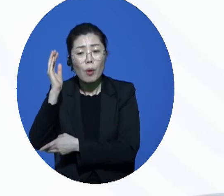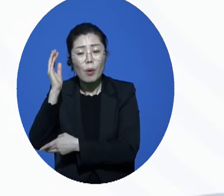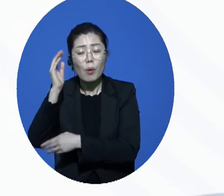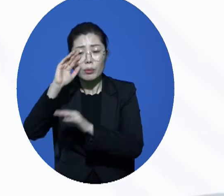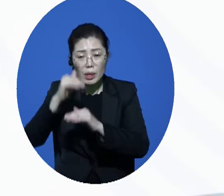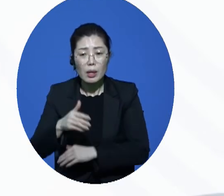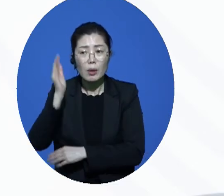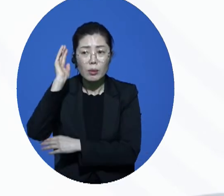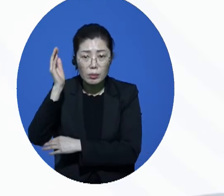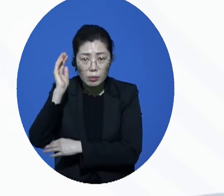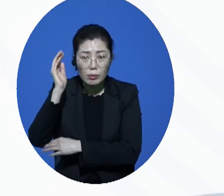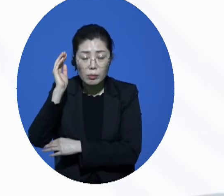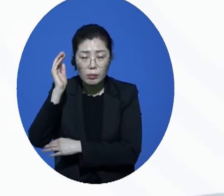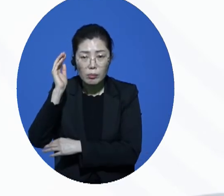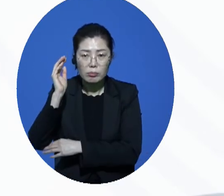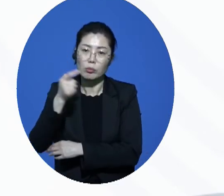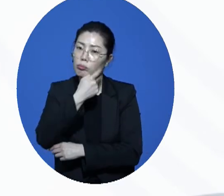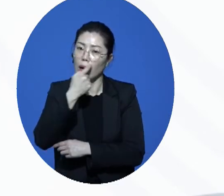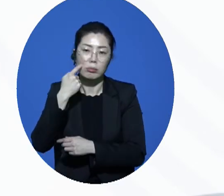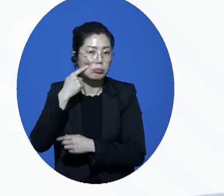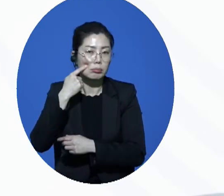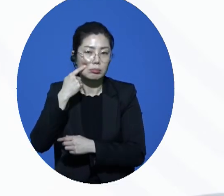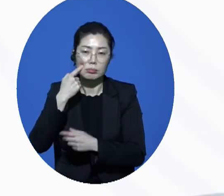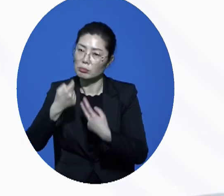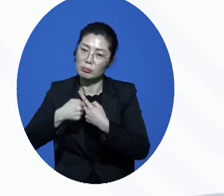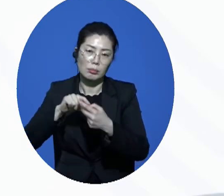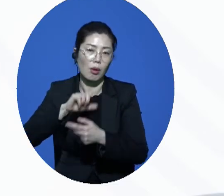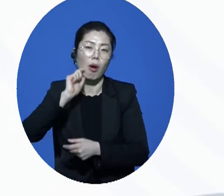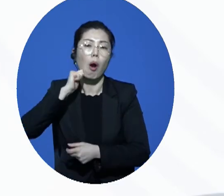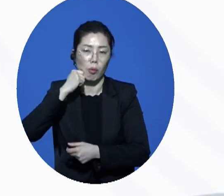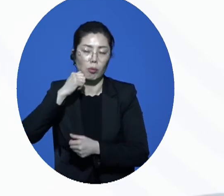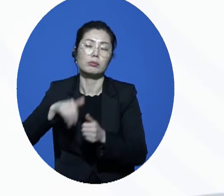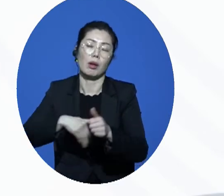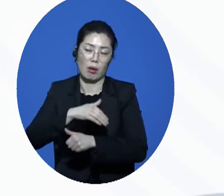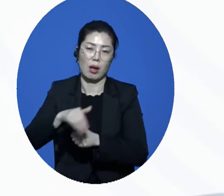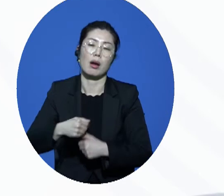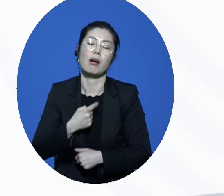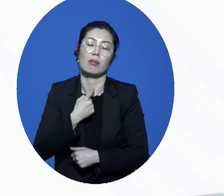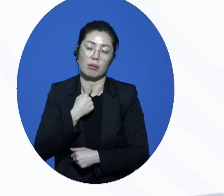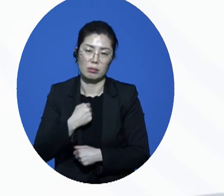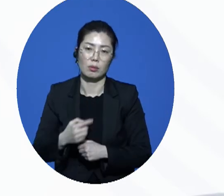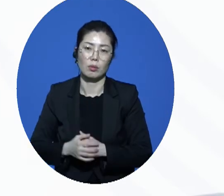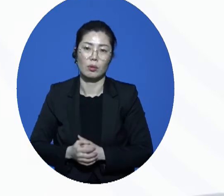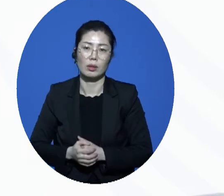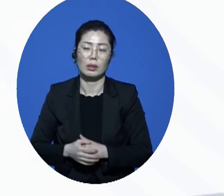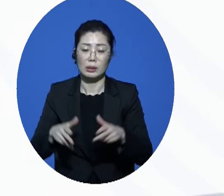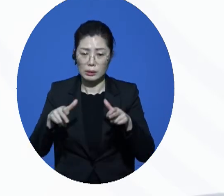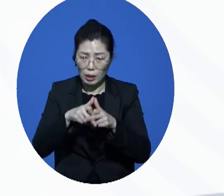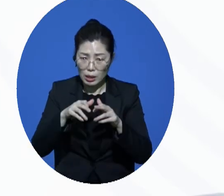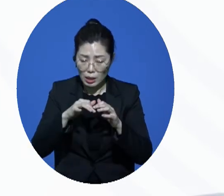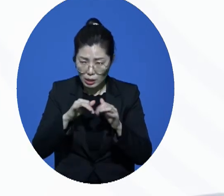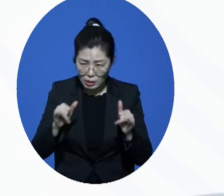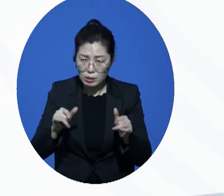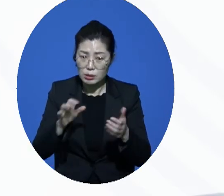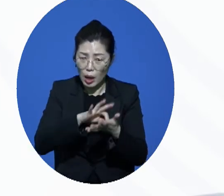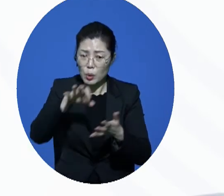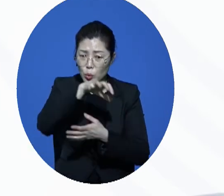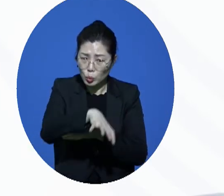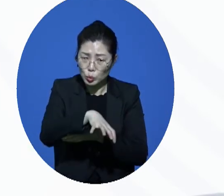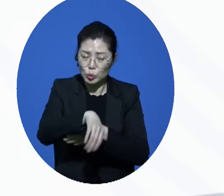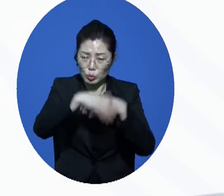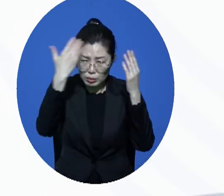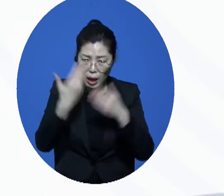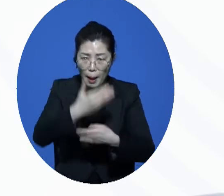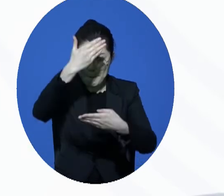수 없었습니다. 장애인이 사업장으로 운영되는 곳들은 모두 운영 중단에 들어갔고, 그 안에서